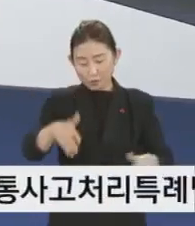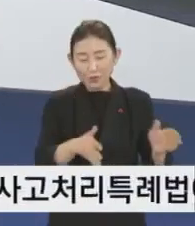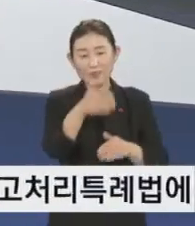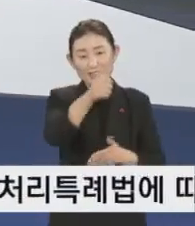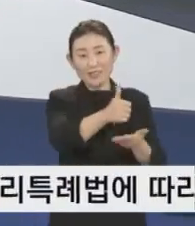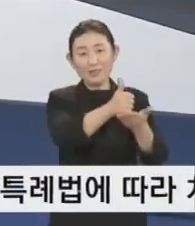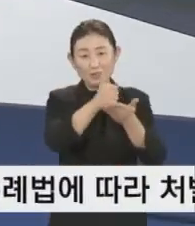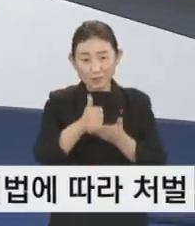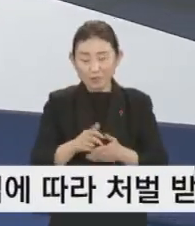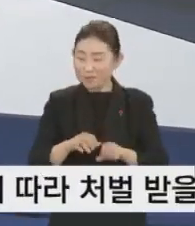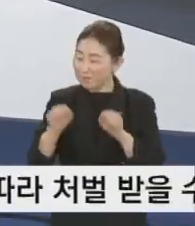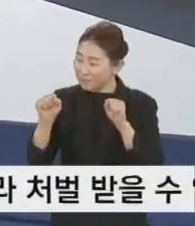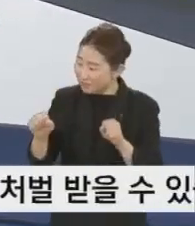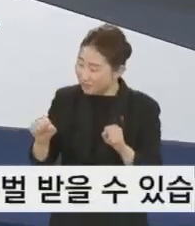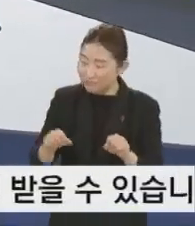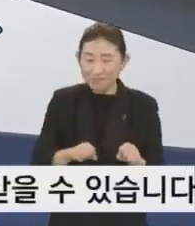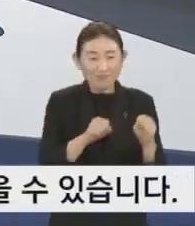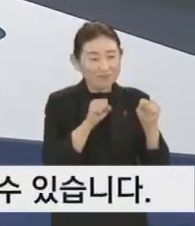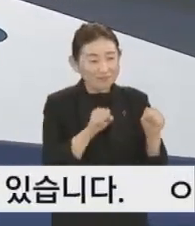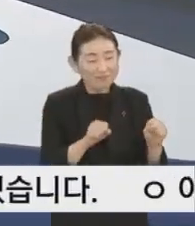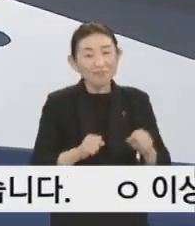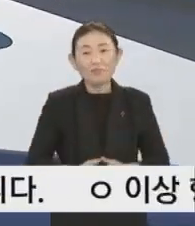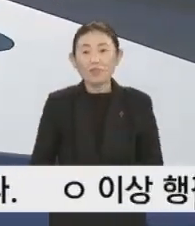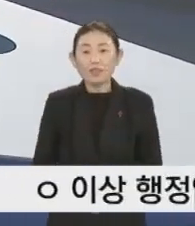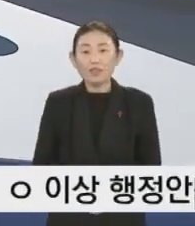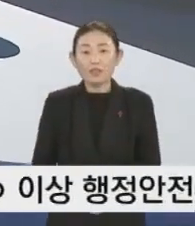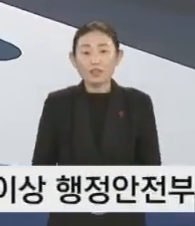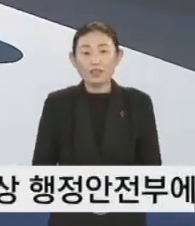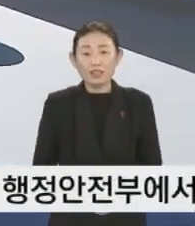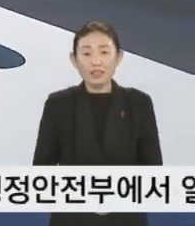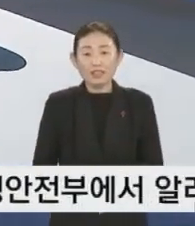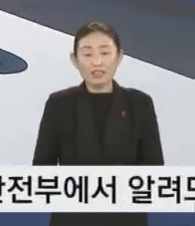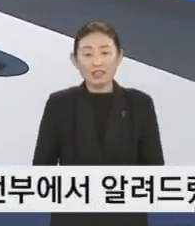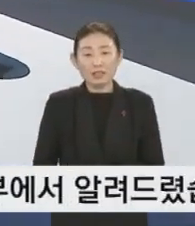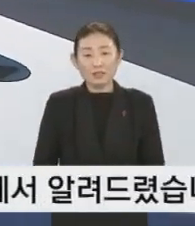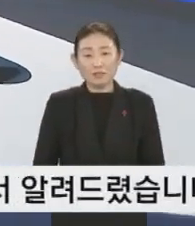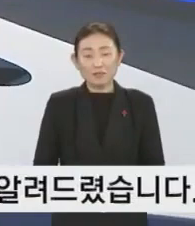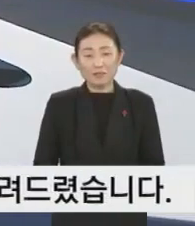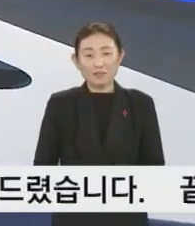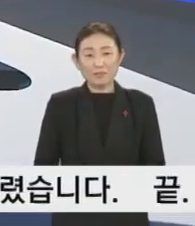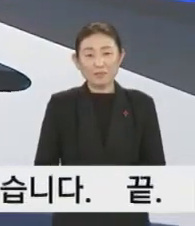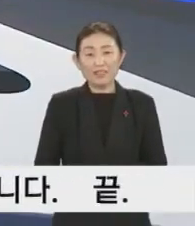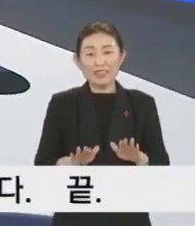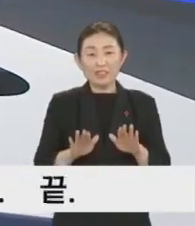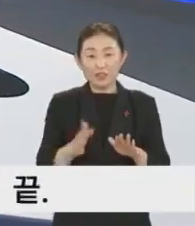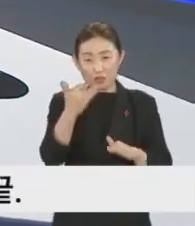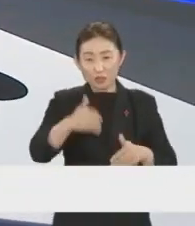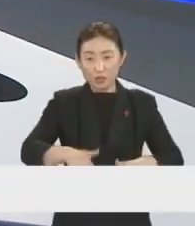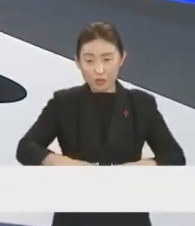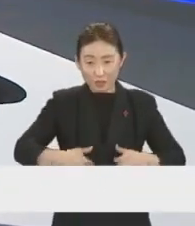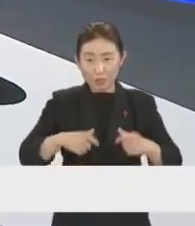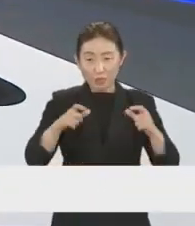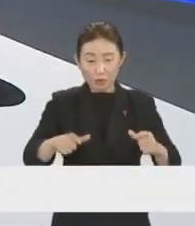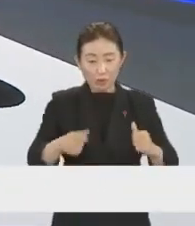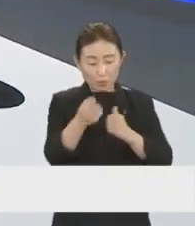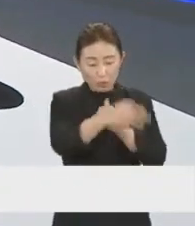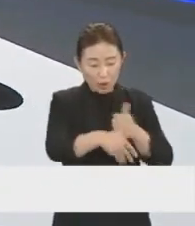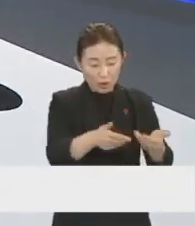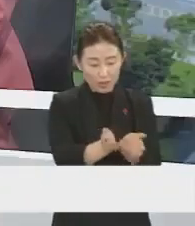계십니다. 지사님 안녕하십니까? 아, 네. 안녕하세요. 네, 안녕하십니까. 우선 현안부터 바로 좀 여쭙겠습니다. 네. 충남도가